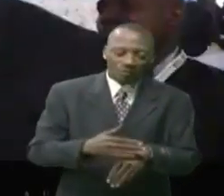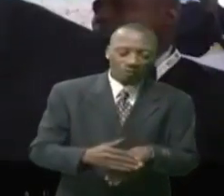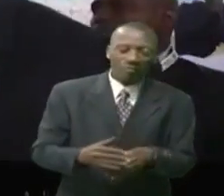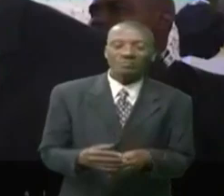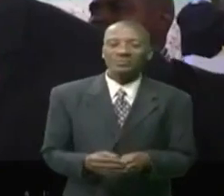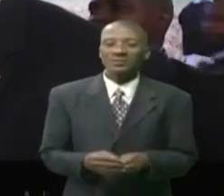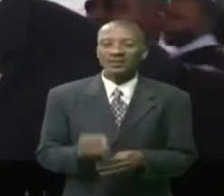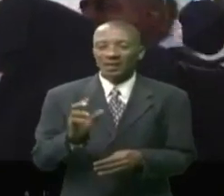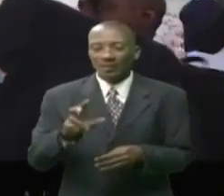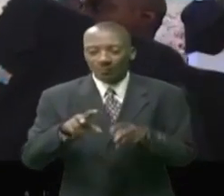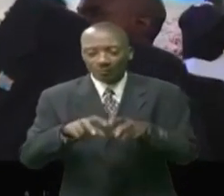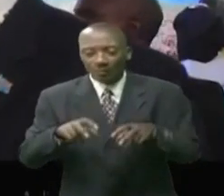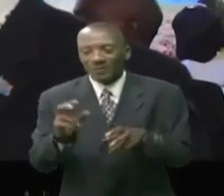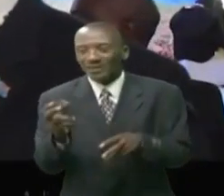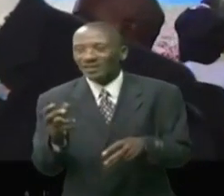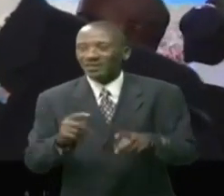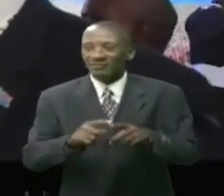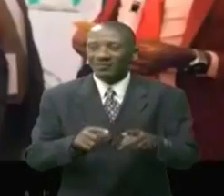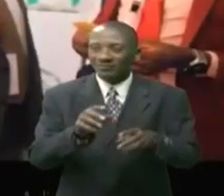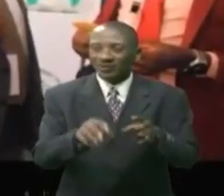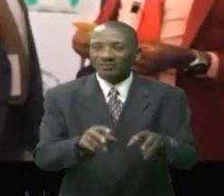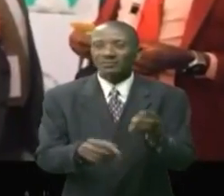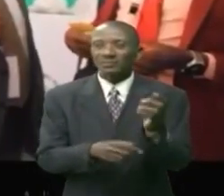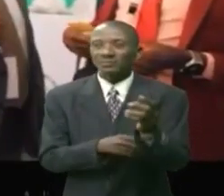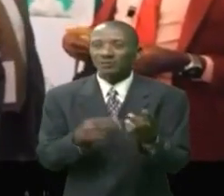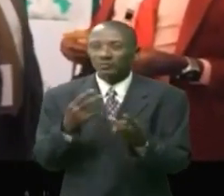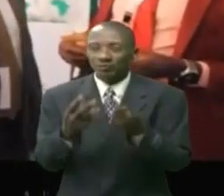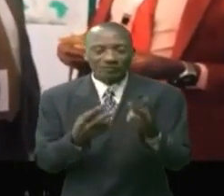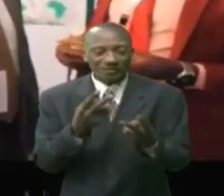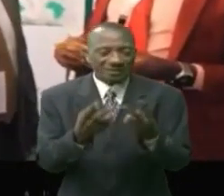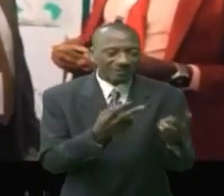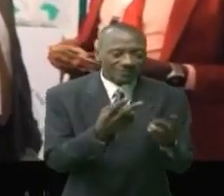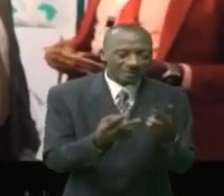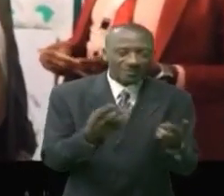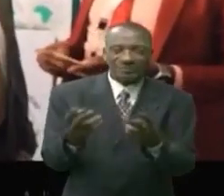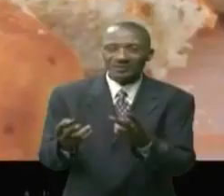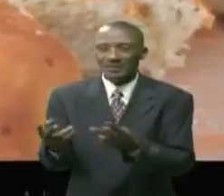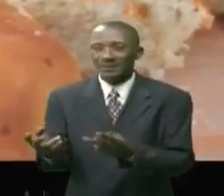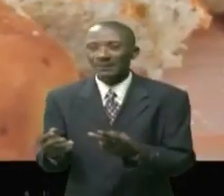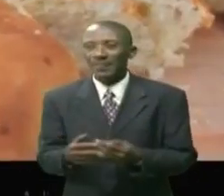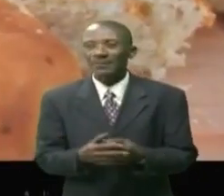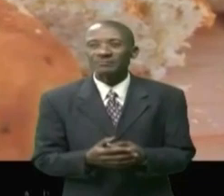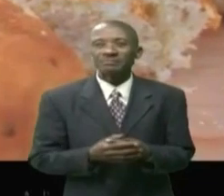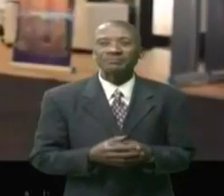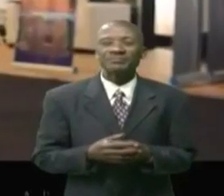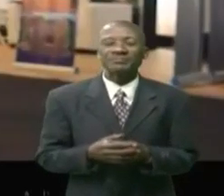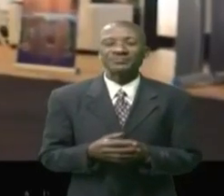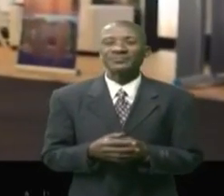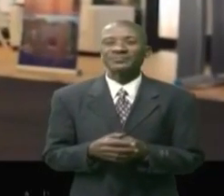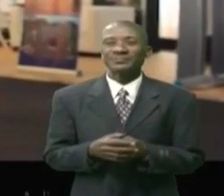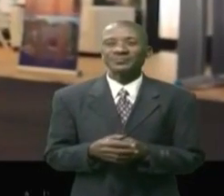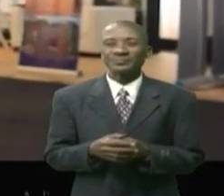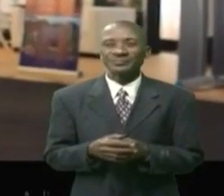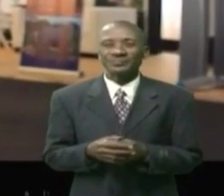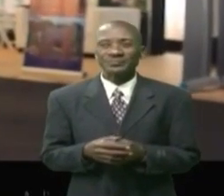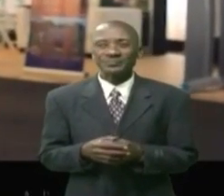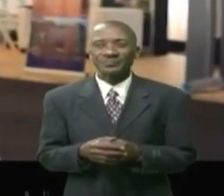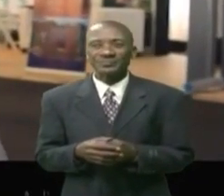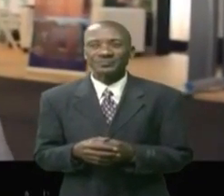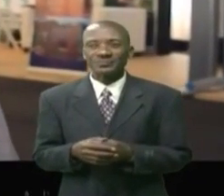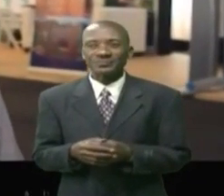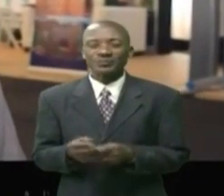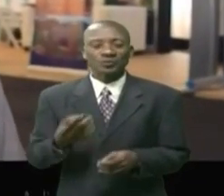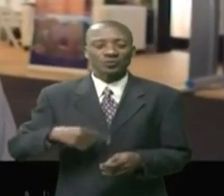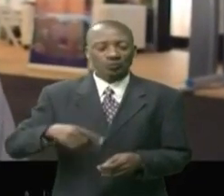évaluation objective de leurs prestations, ainsi que la remise de produits dérivés du manioc aux VIP. Nous avons donc accompagné